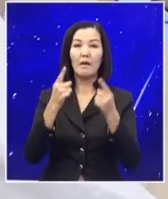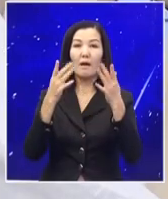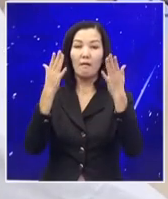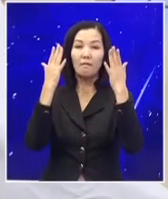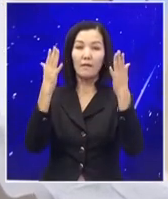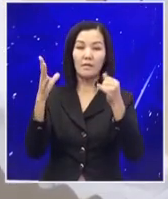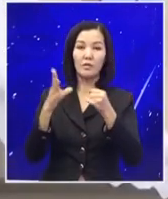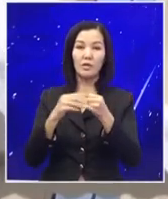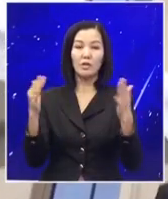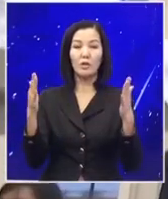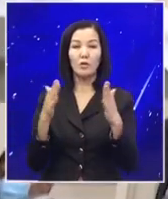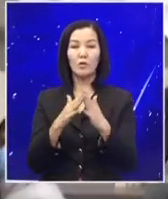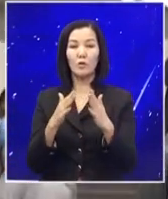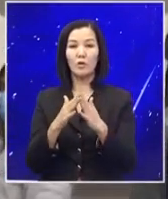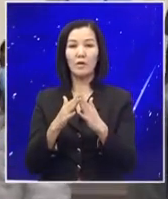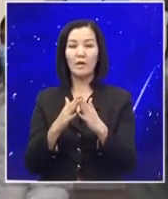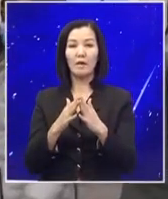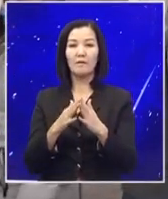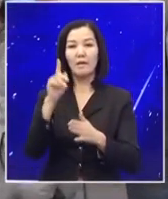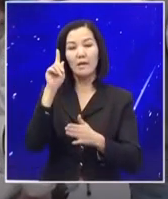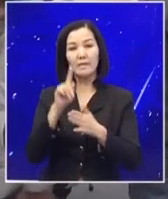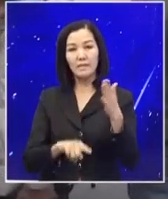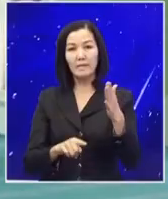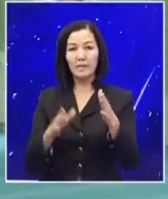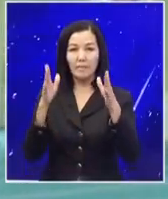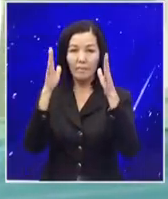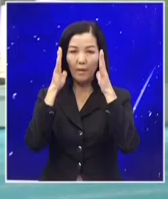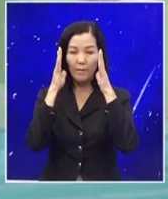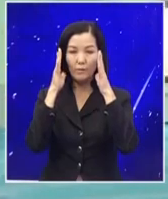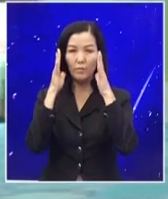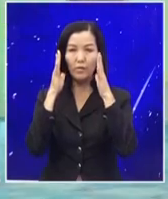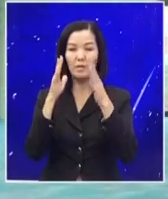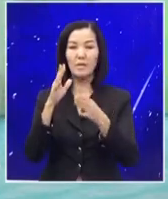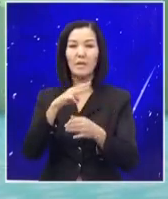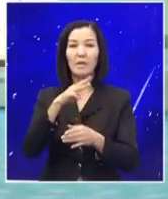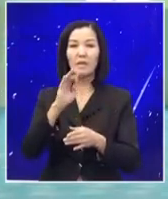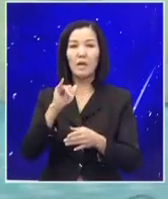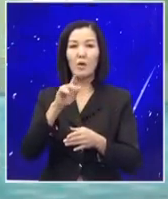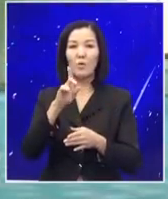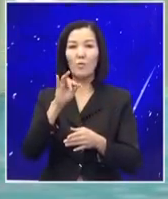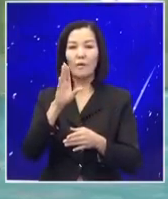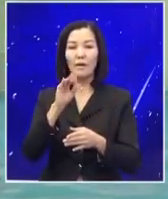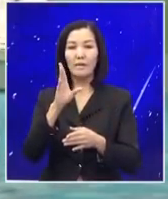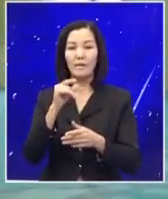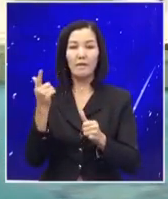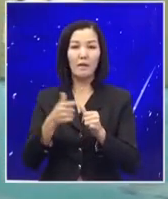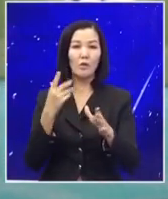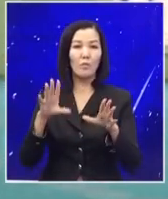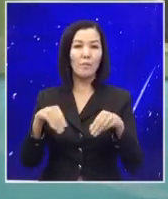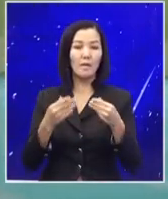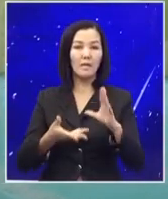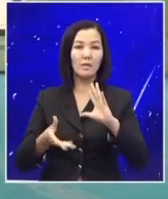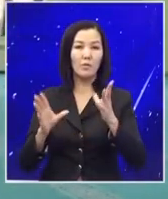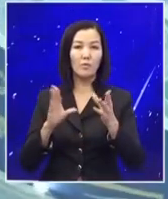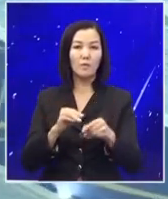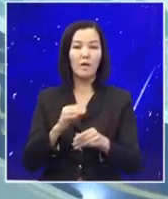жүрекке иман ұялататын, діни азық алатын орынға Тәубе атауы беріліпті. Ерекше архитектурамен салынған аумағы жарты